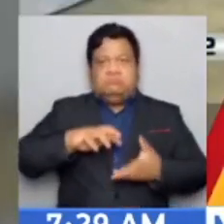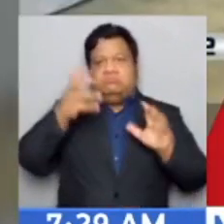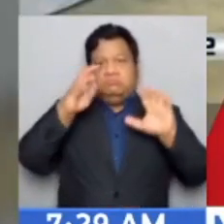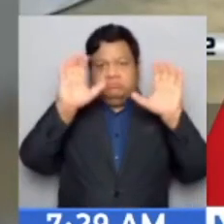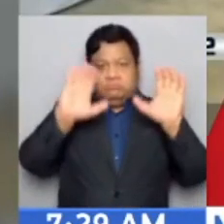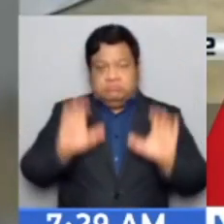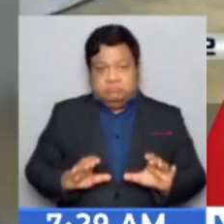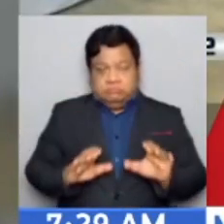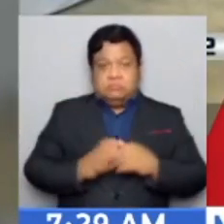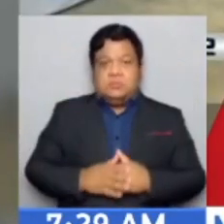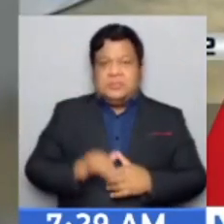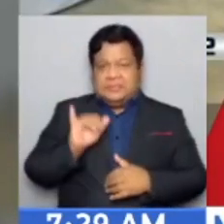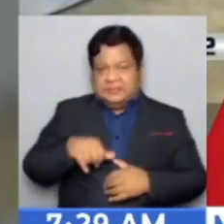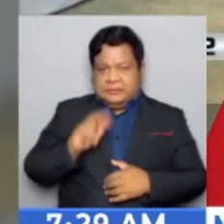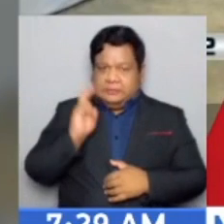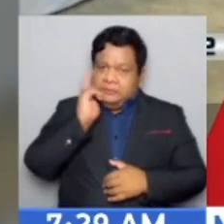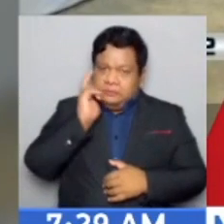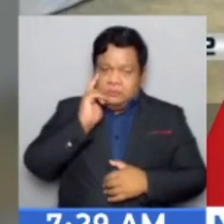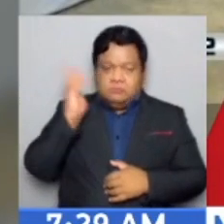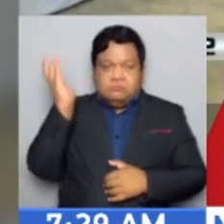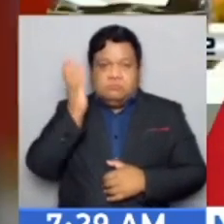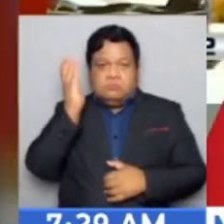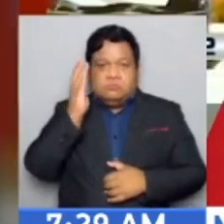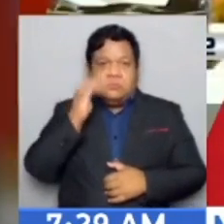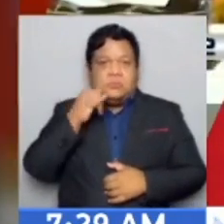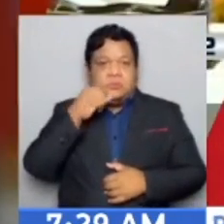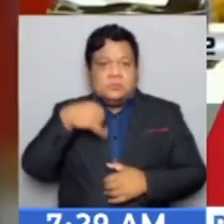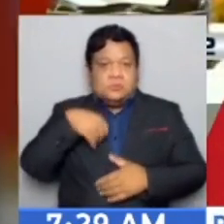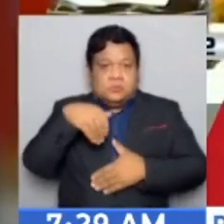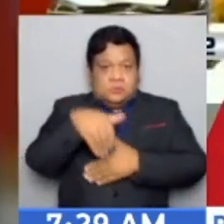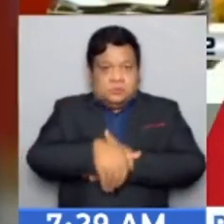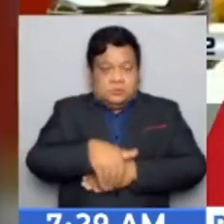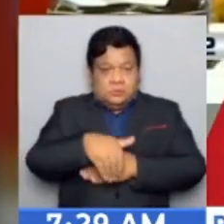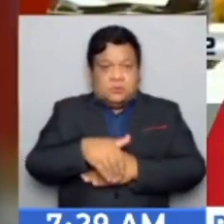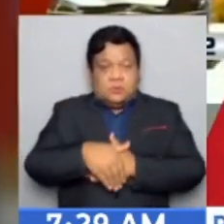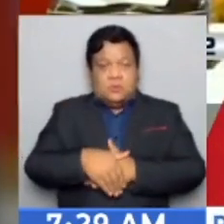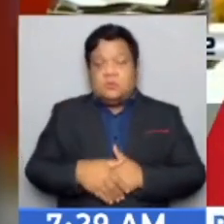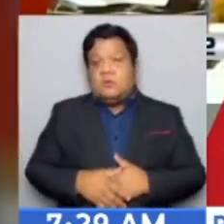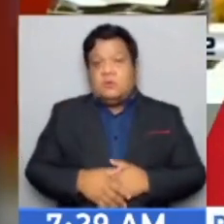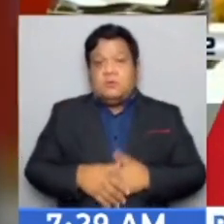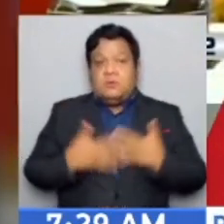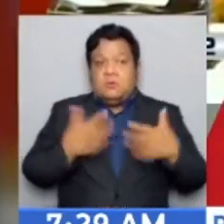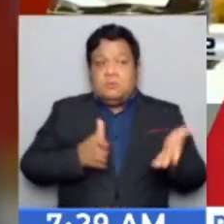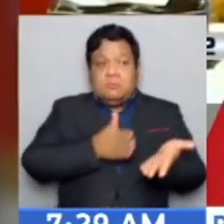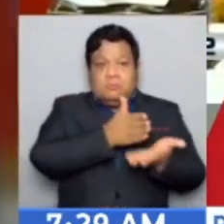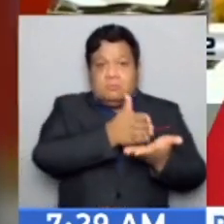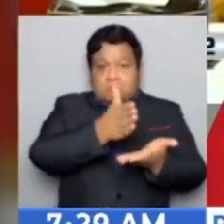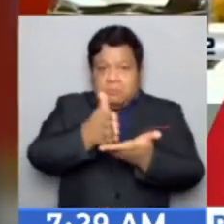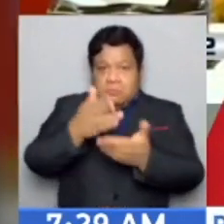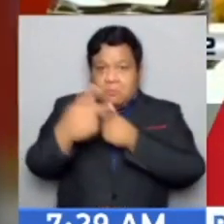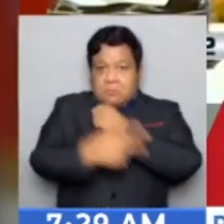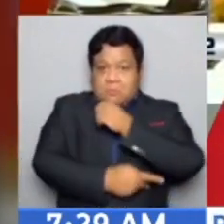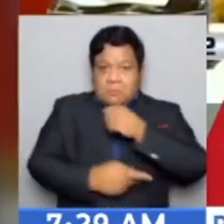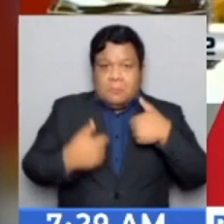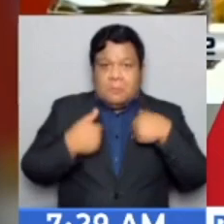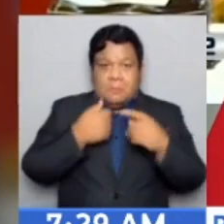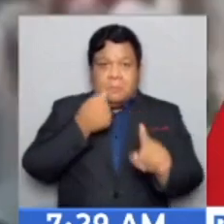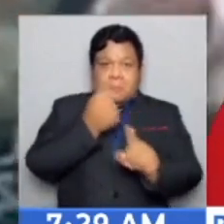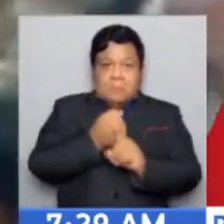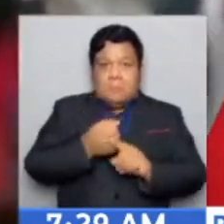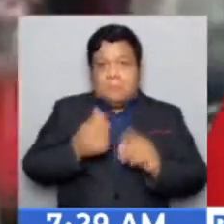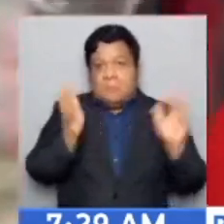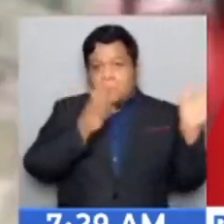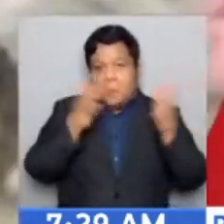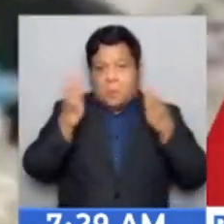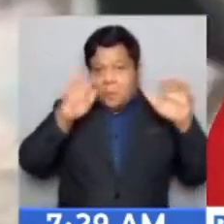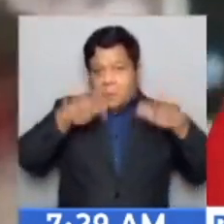niya yan sa kanyang Talk to the People kagabi at matapos bumisita sa mga probinsyang hinagupit ng bagyong Agaton. Anya, kung hindi bayaran,